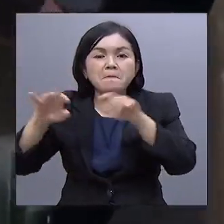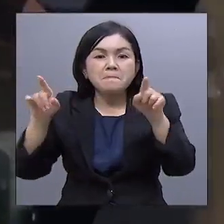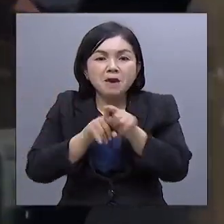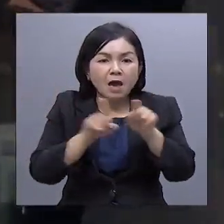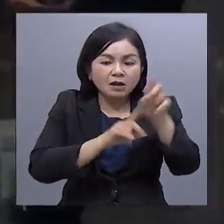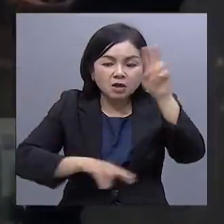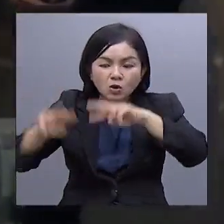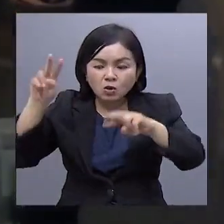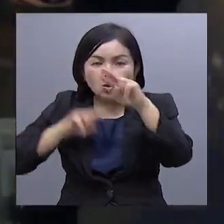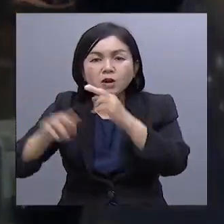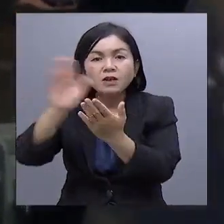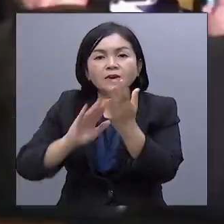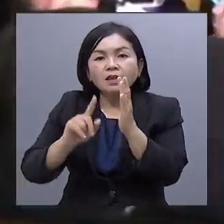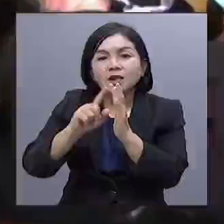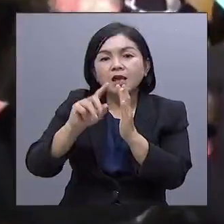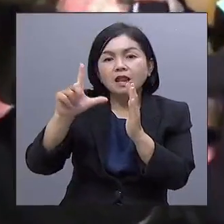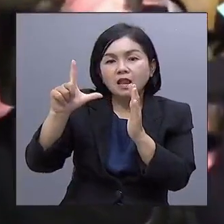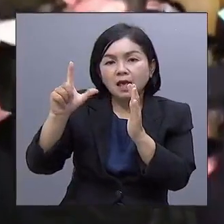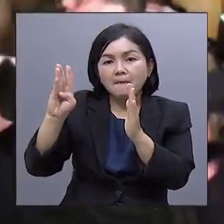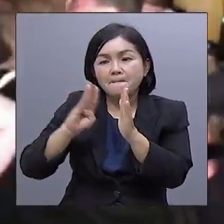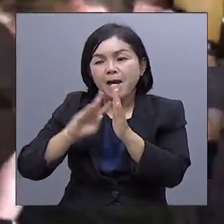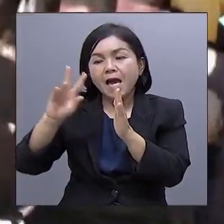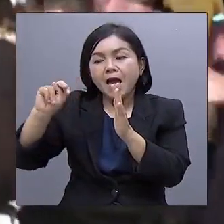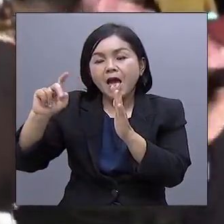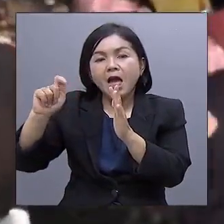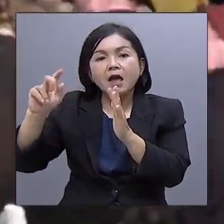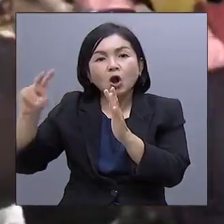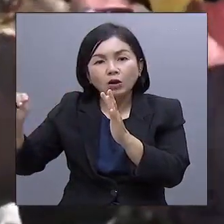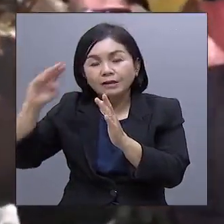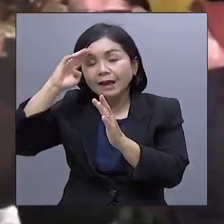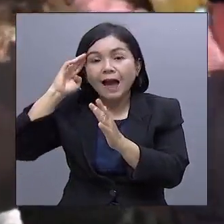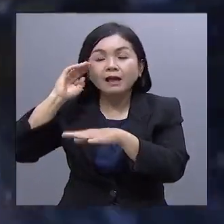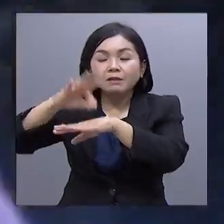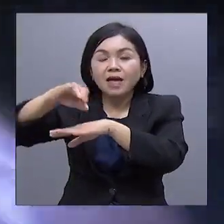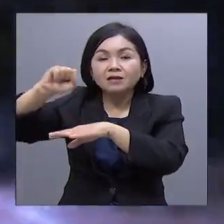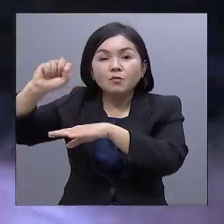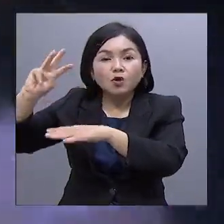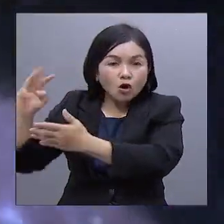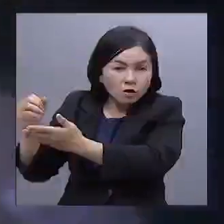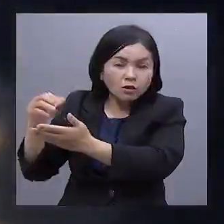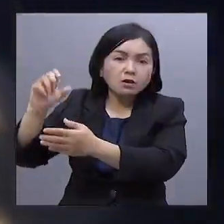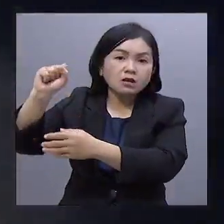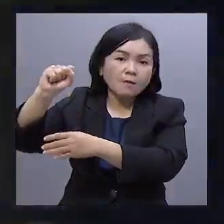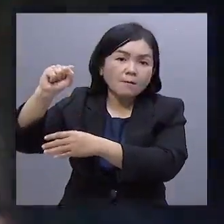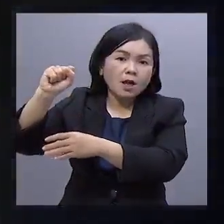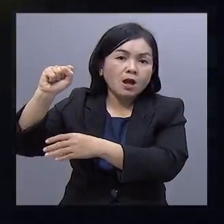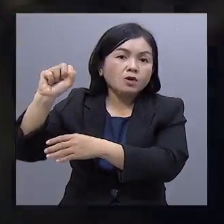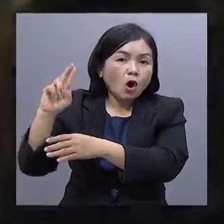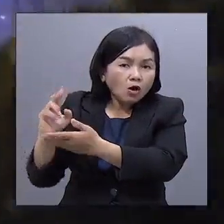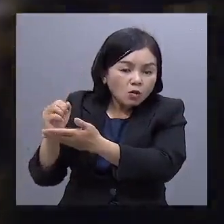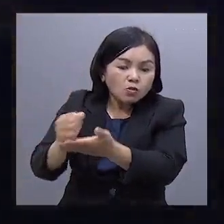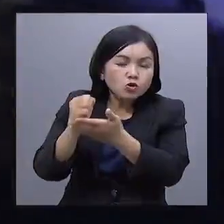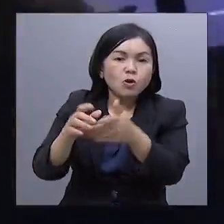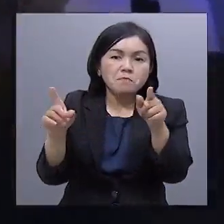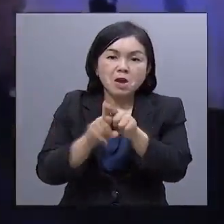ฝั่งของเลบานอนแล้วก็เวสต์แบงก์นะคะที่ผ่านมาภารกิจเหล่านี้มักจะมอบหมายให้กับกำลังพลสำรองทำหน้าที่